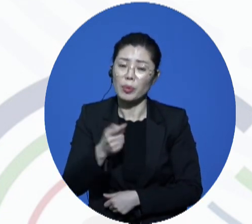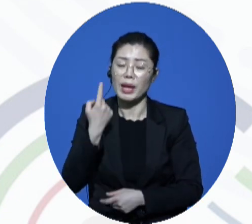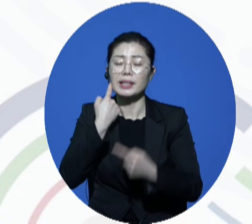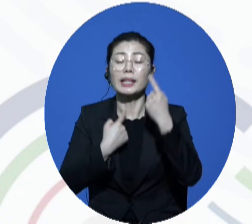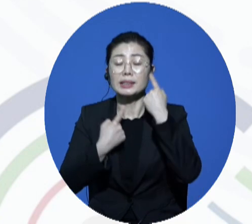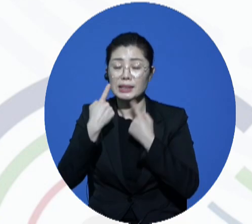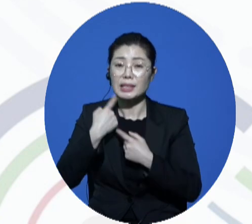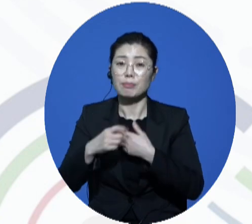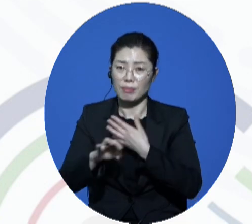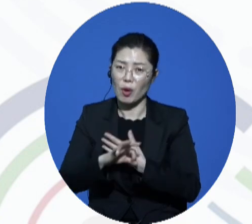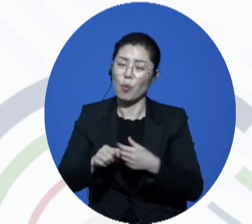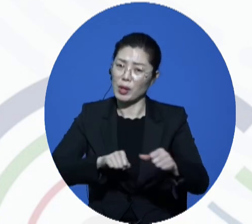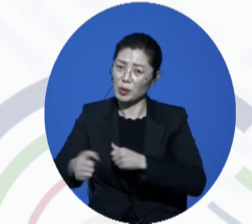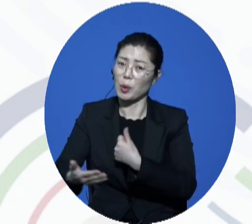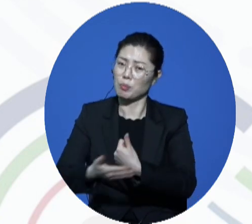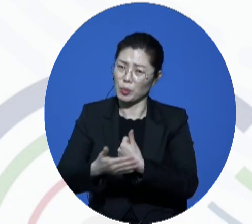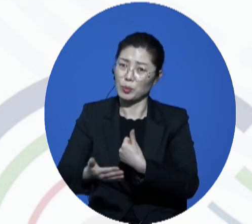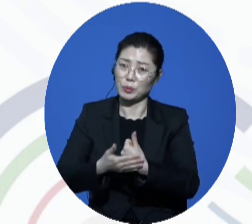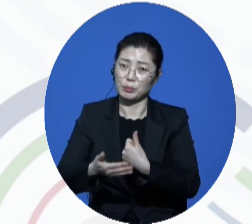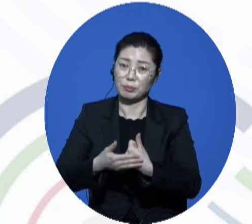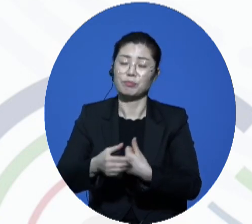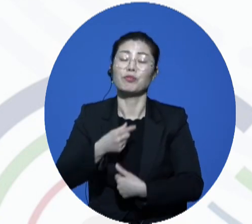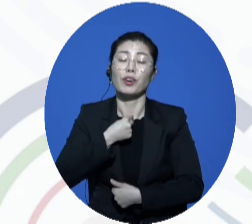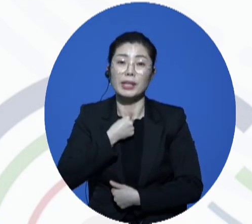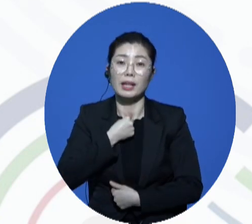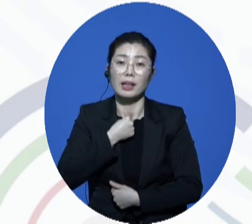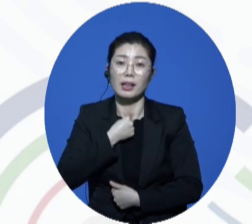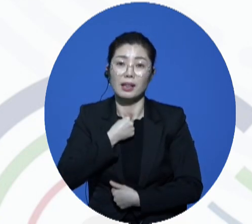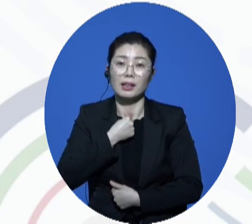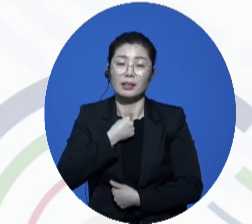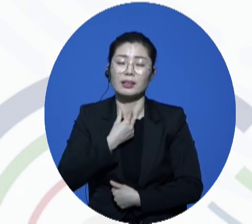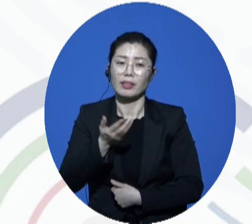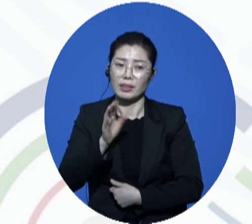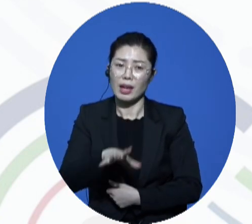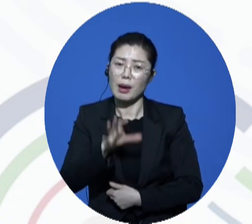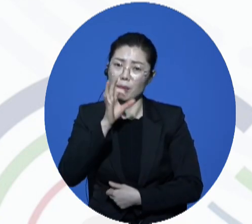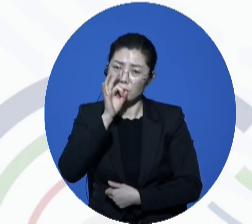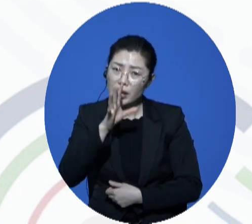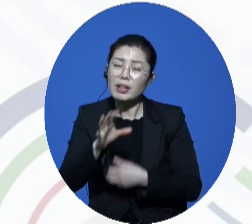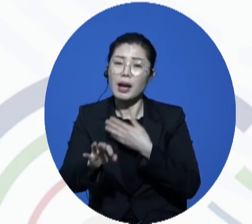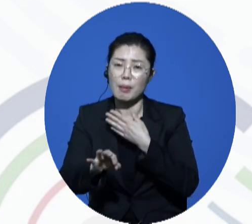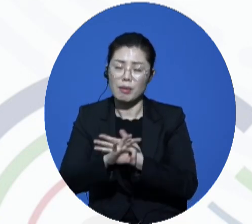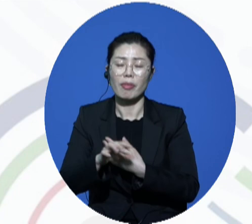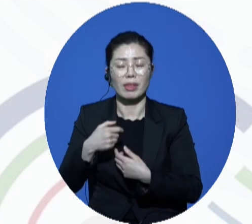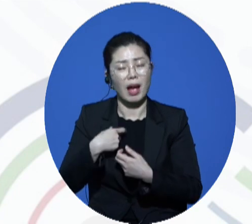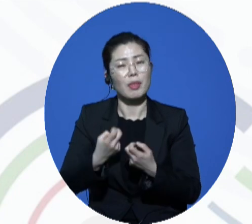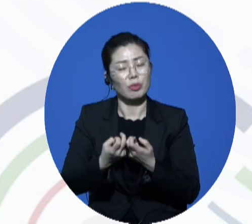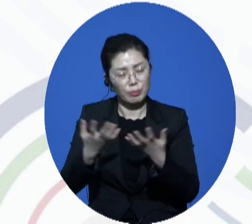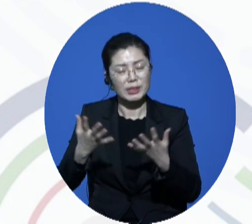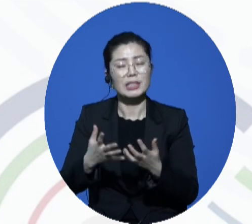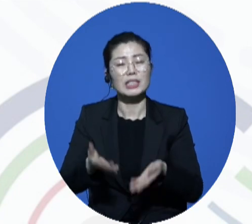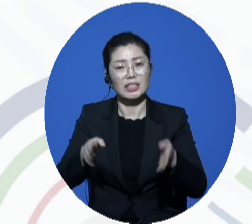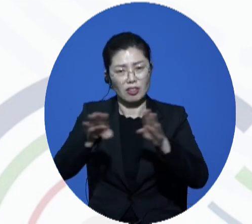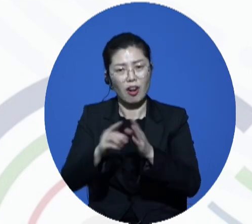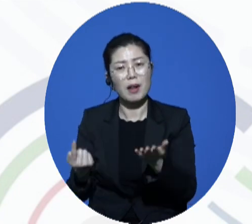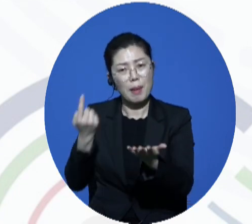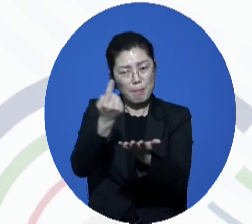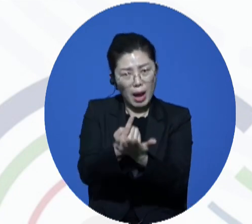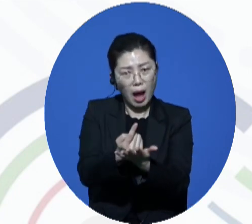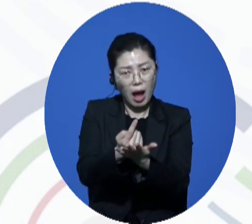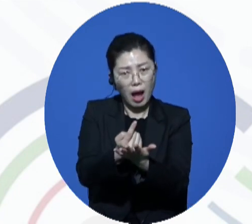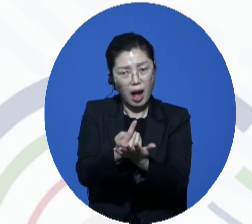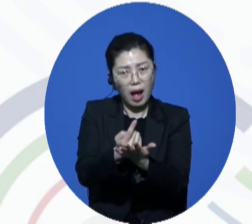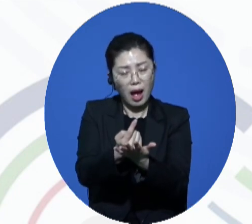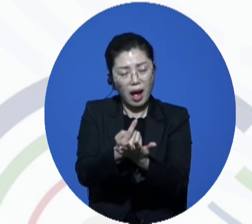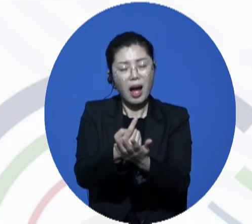다치면 활동 보조를 원할 텐데 그게 가능하지 않다면 제가 어쩔 수 없이 시설을 가게 되고, 그러면 저는 아마도